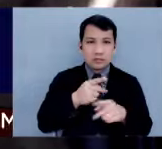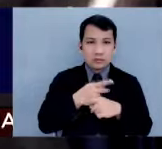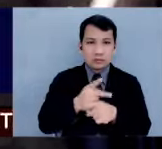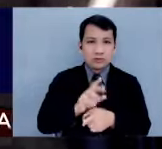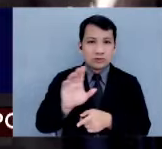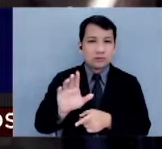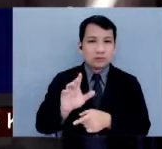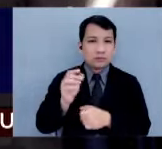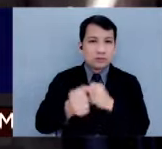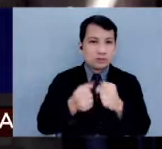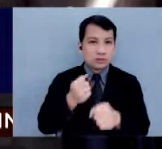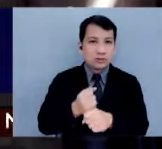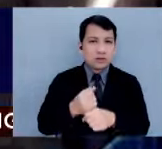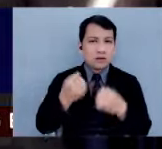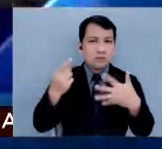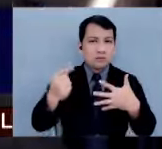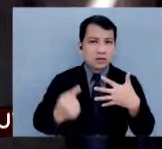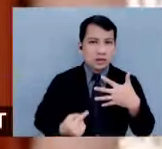at marami pang iba.